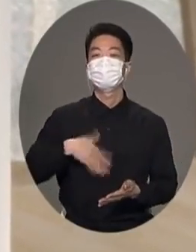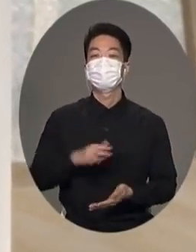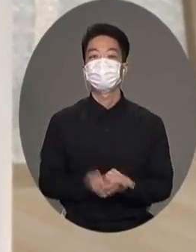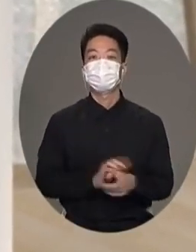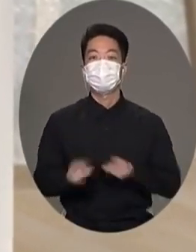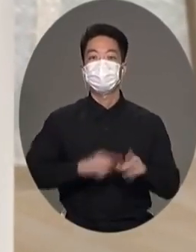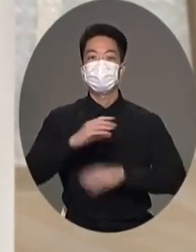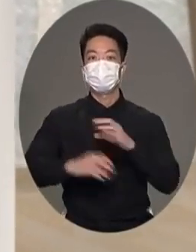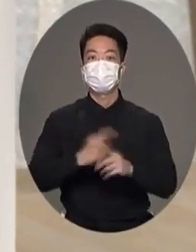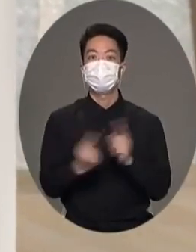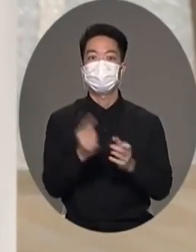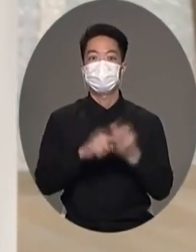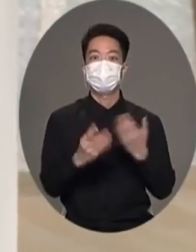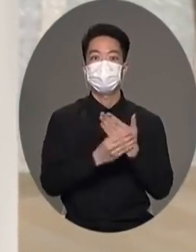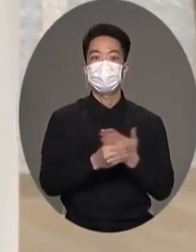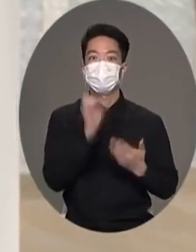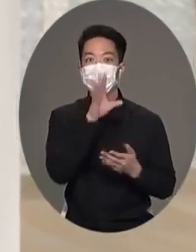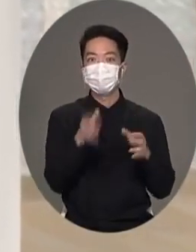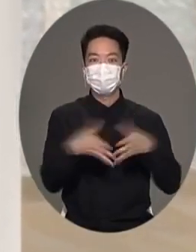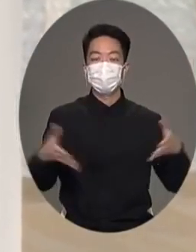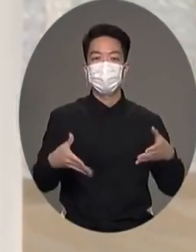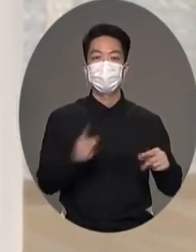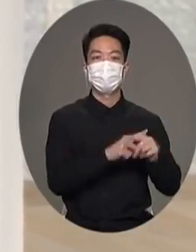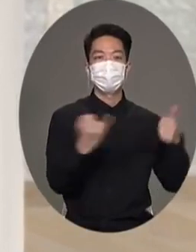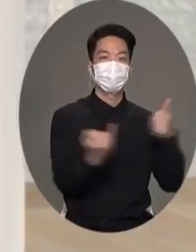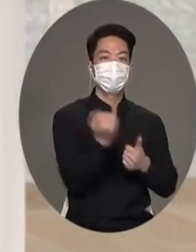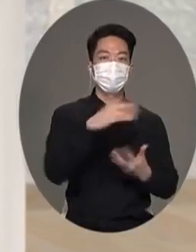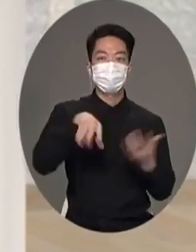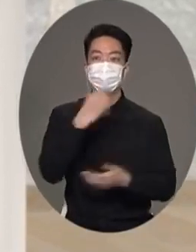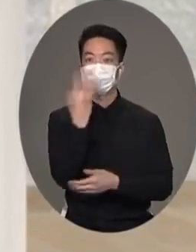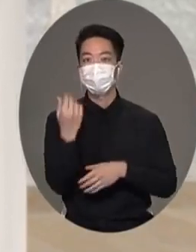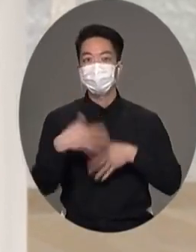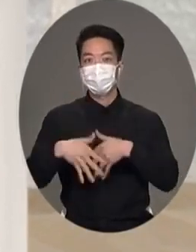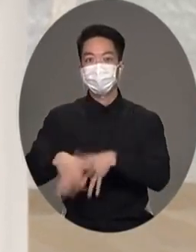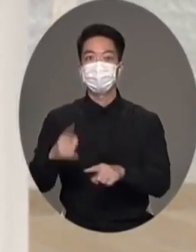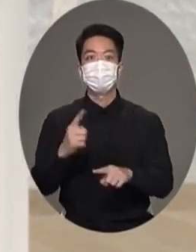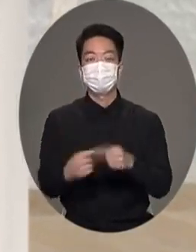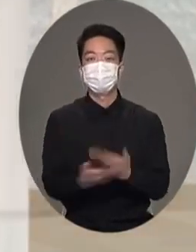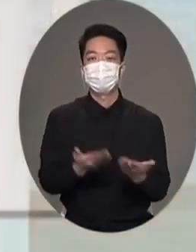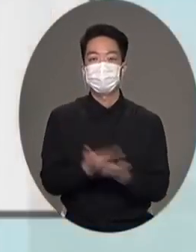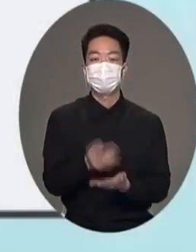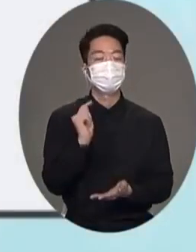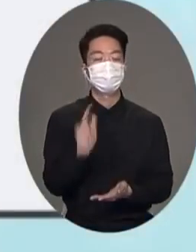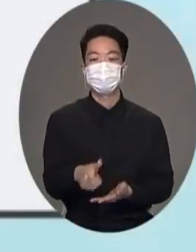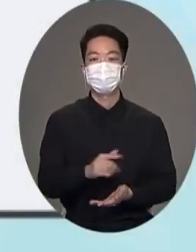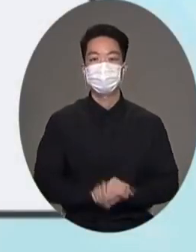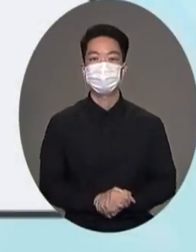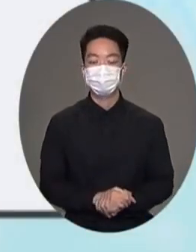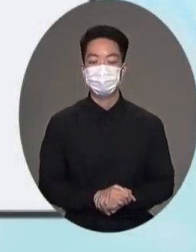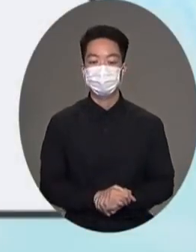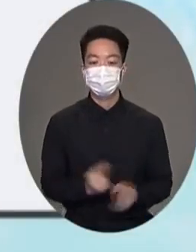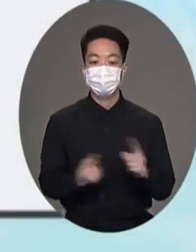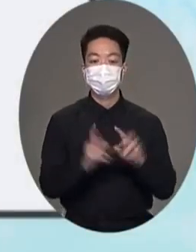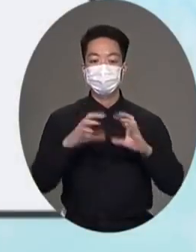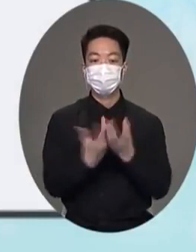政会议成员叶国谦就认为大型反中乱港游行将会成为历史。 民阵宣布解